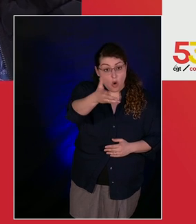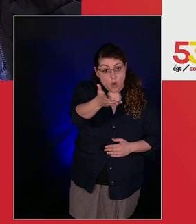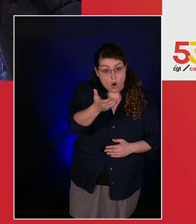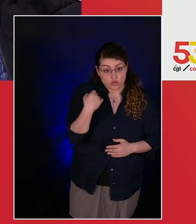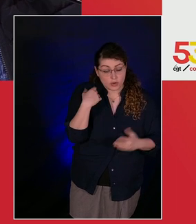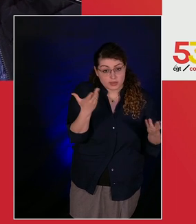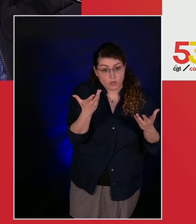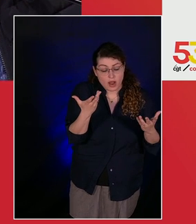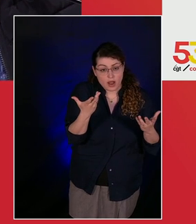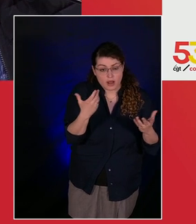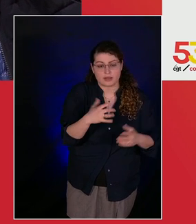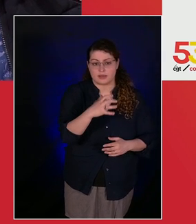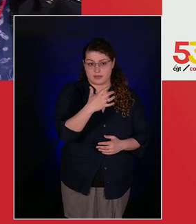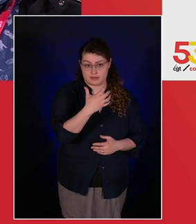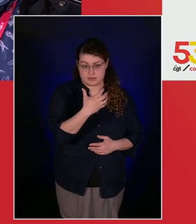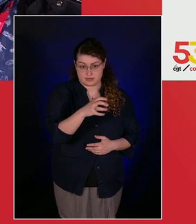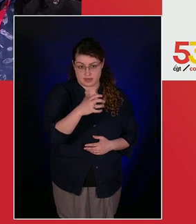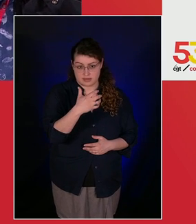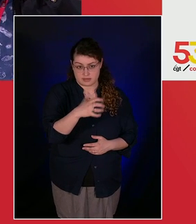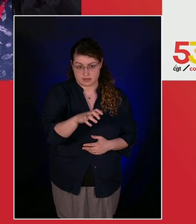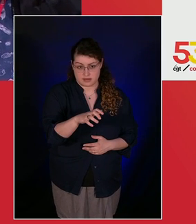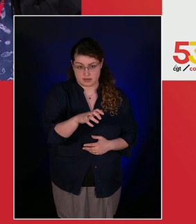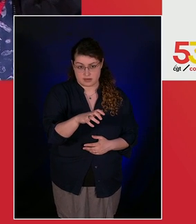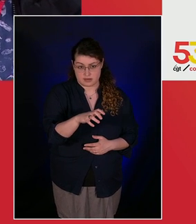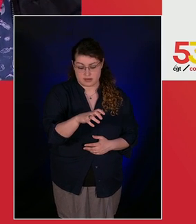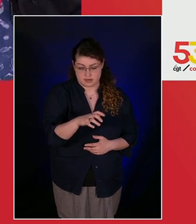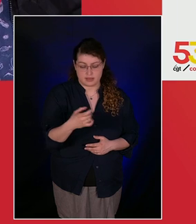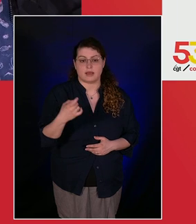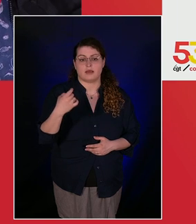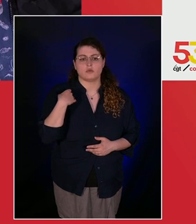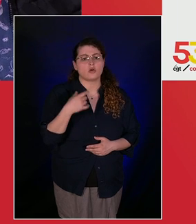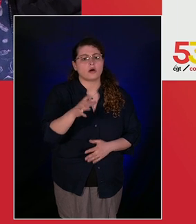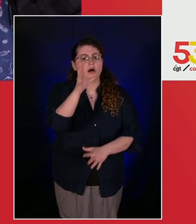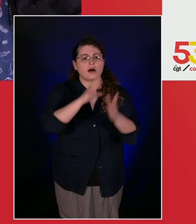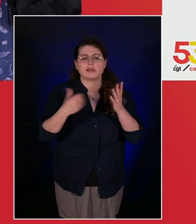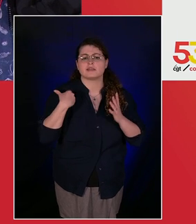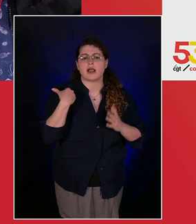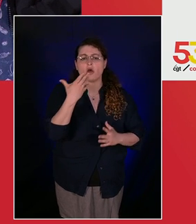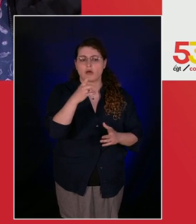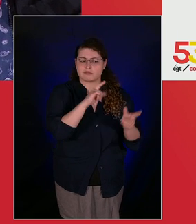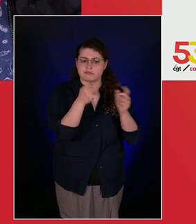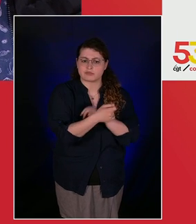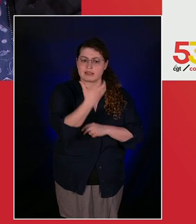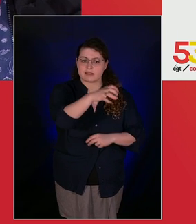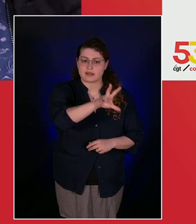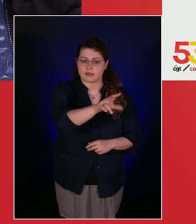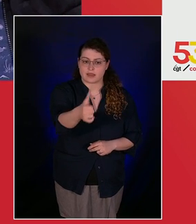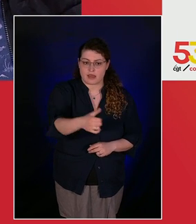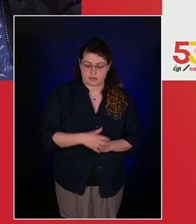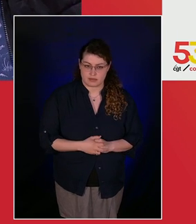de l'amendement 530 c'est le numéro tu m'en as parlé tout à l'heure c'est modifié c'est le 531